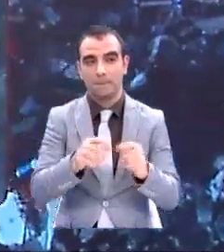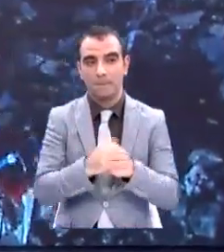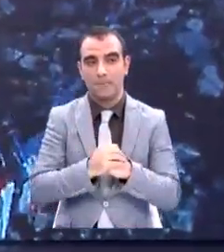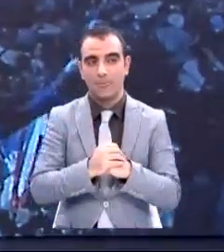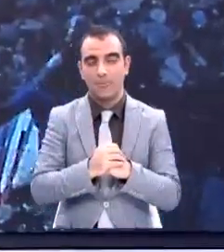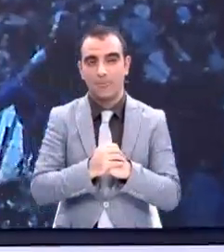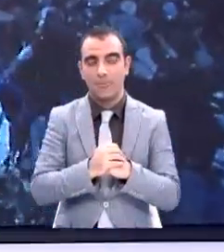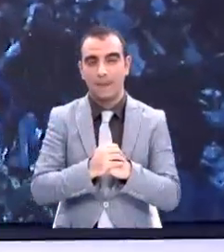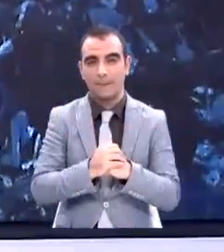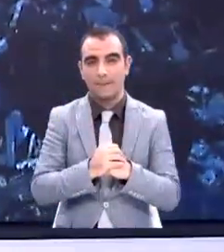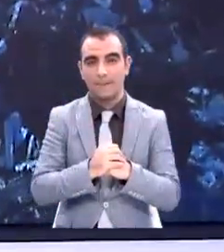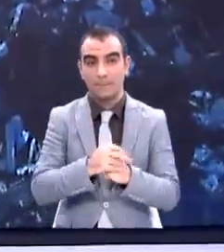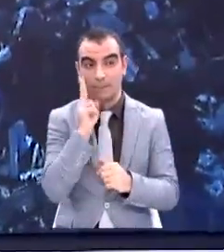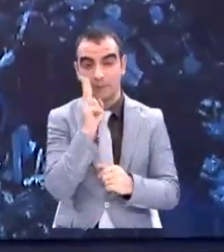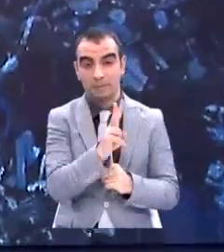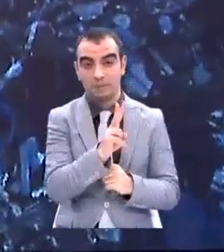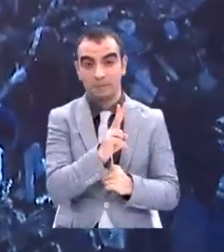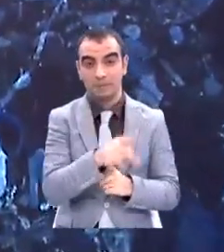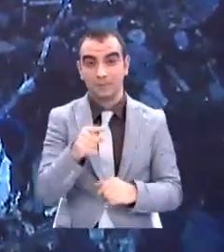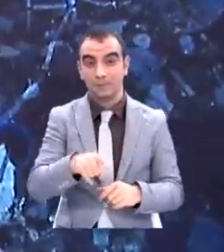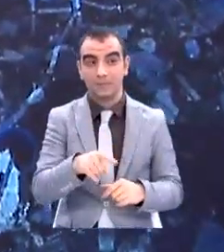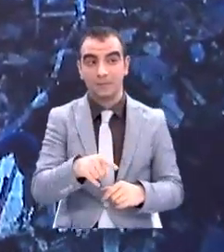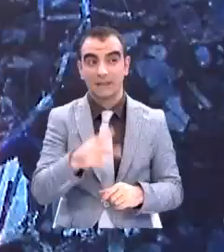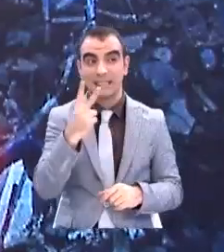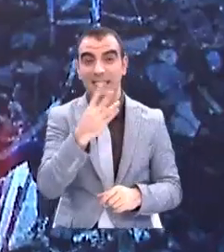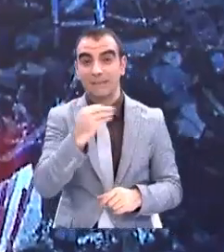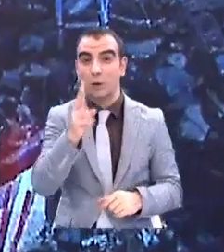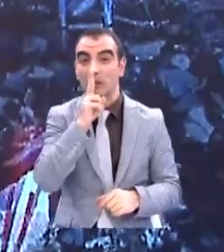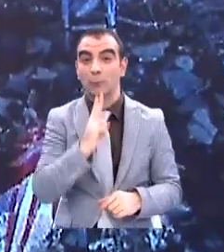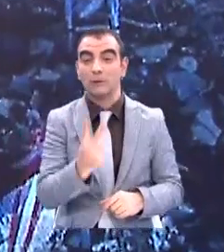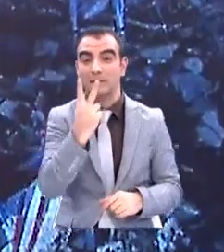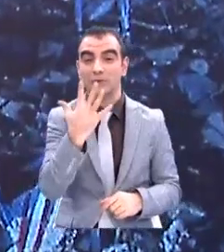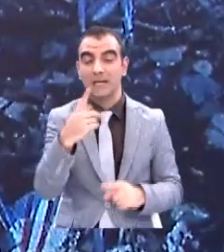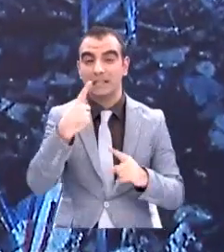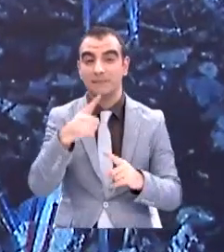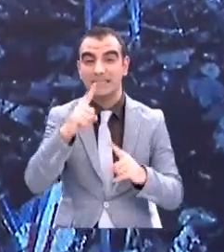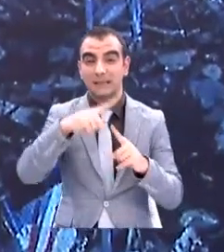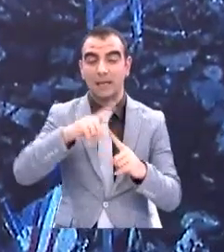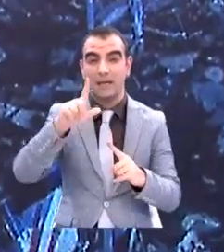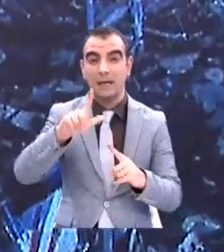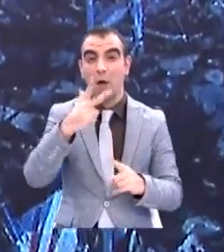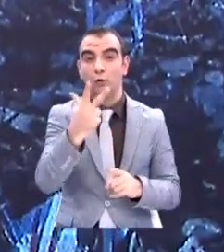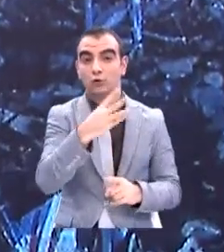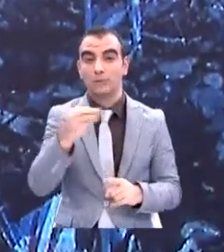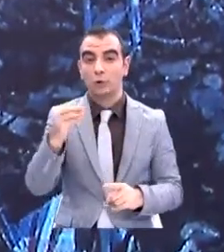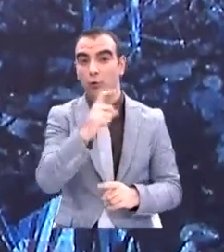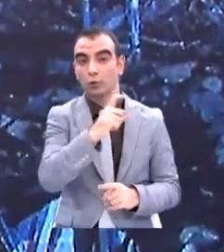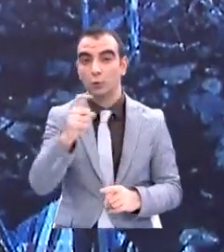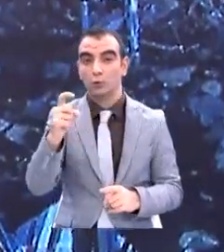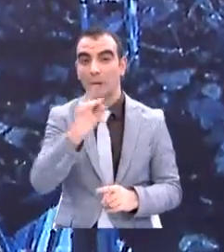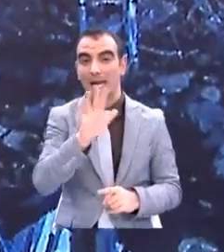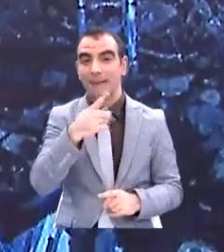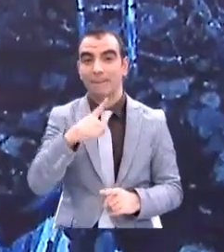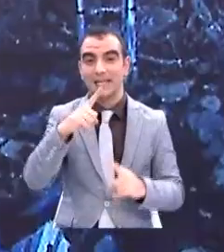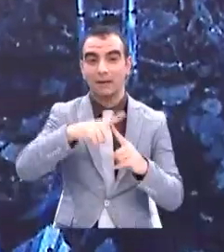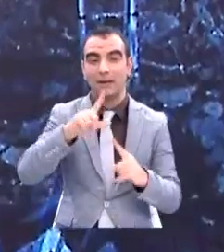vesikaları bakırız 2 milyon 275 bin liradan 3 milyon 950